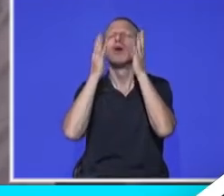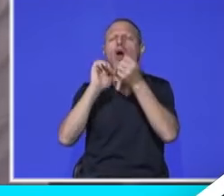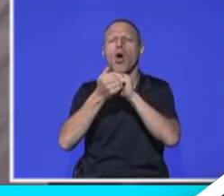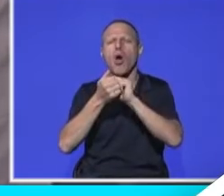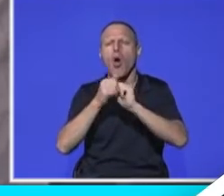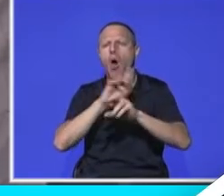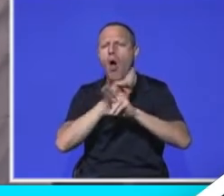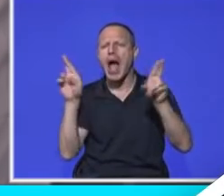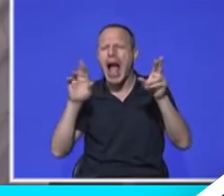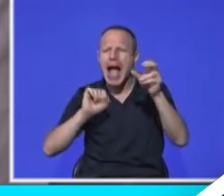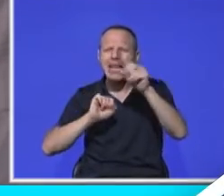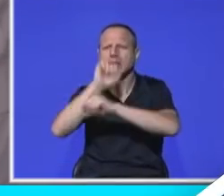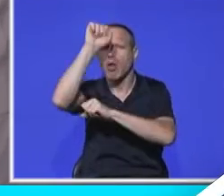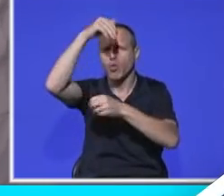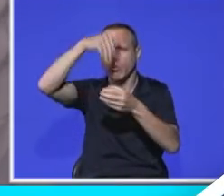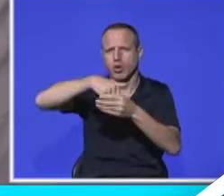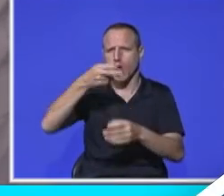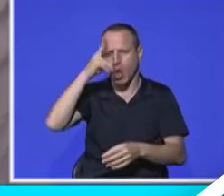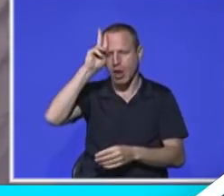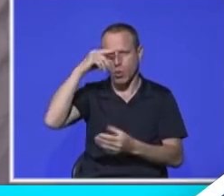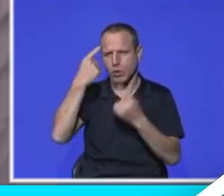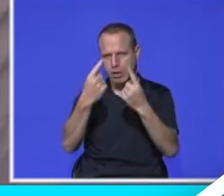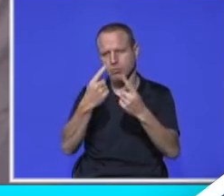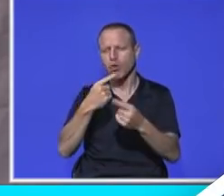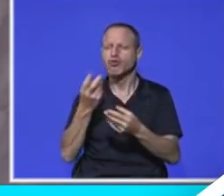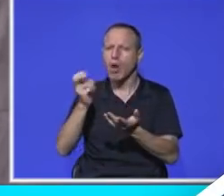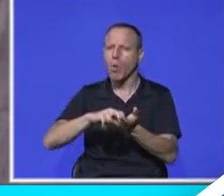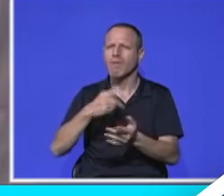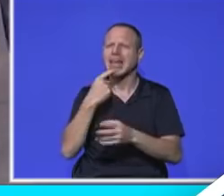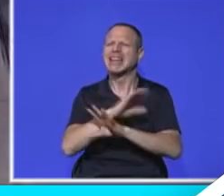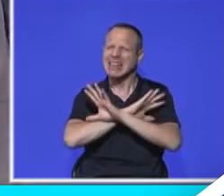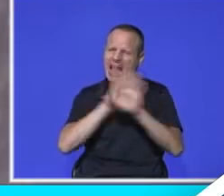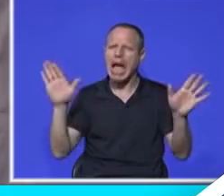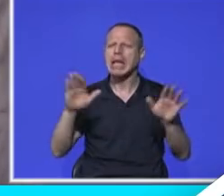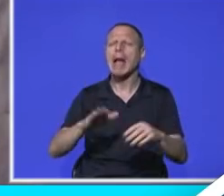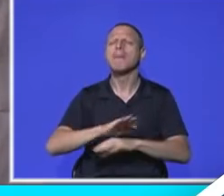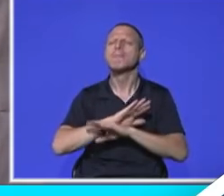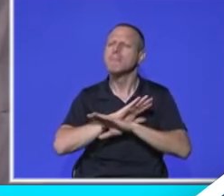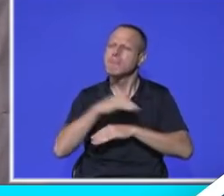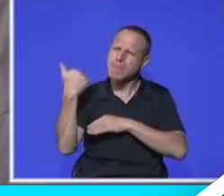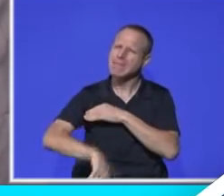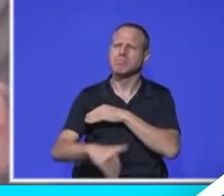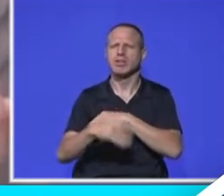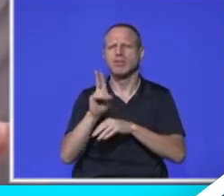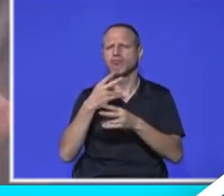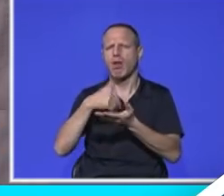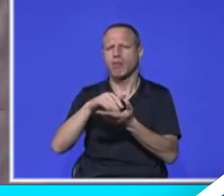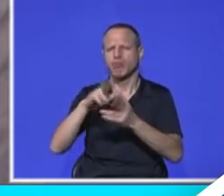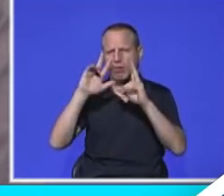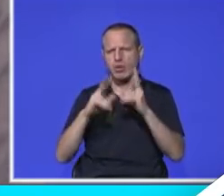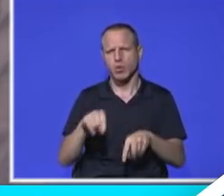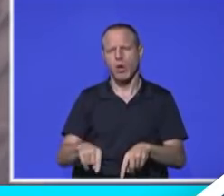נגיד, התמרדות מתוך הליכוד עצמו שיקום ויגיד די, מספיק, אנחנו לא יכולים להמשיך בצורה הזאת,